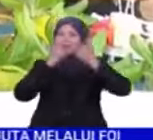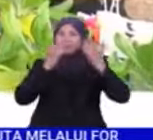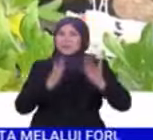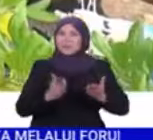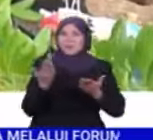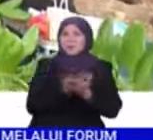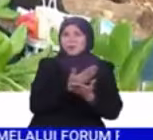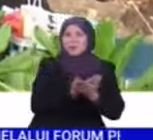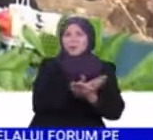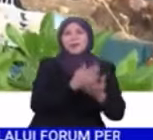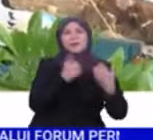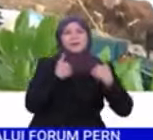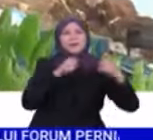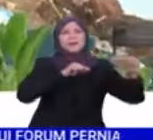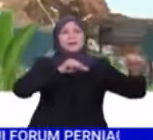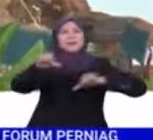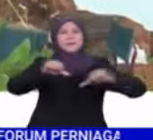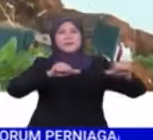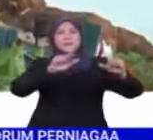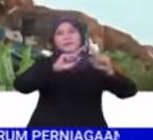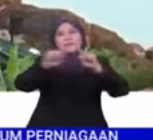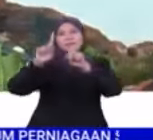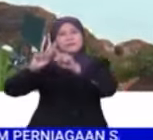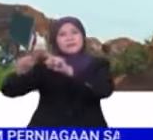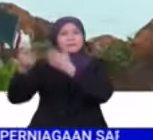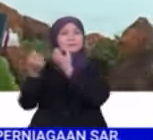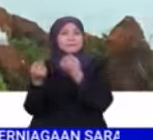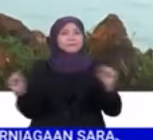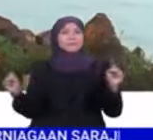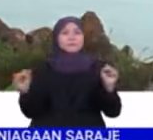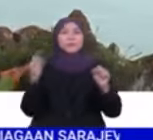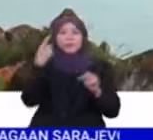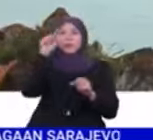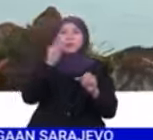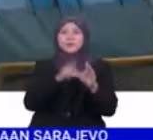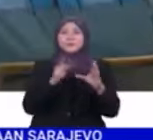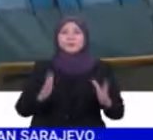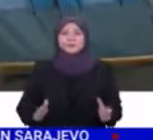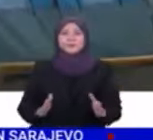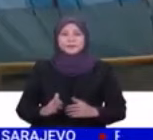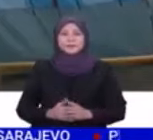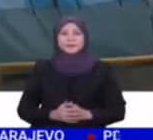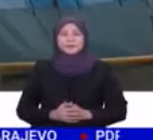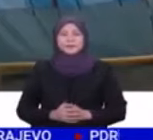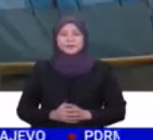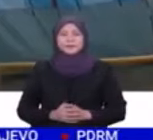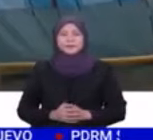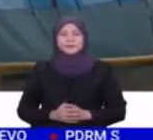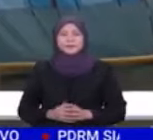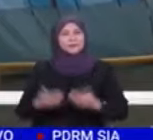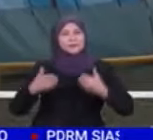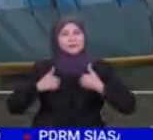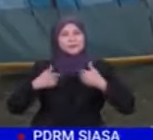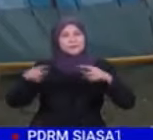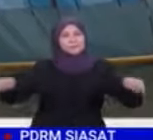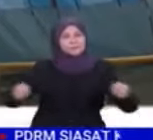baharu dengan pelbagai aktiviti yang disediakan untuk peserta. Memandangkan dia dah ada